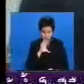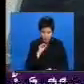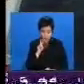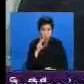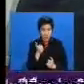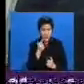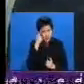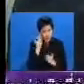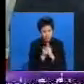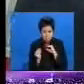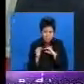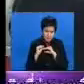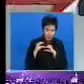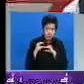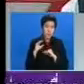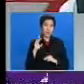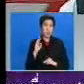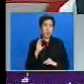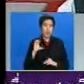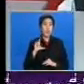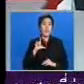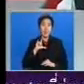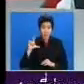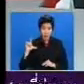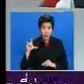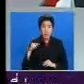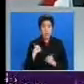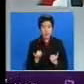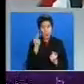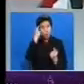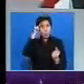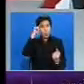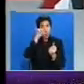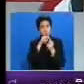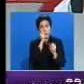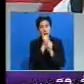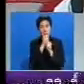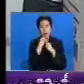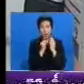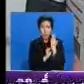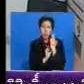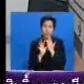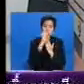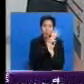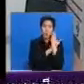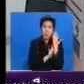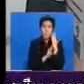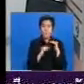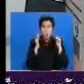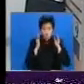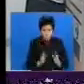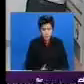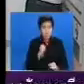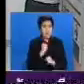สุทธิประมาณ 700ล้านบาทครับส่วนทิศทางการดำเนินงานเนี่ยจะมุ่งเน้นให้เกิดความครอบคลุมทางด้านการพัฒนาคุณภาพของ